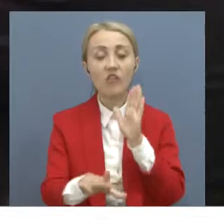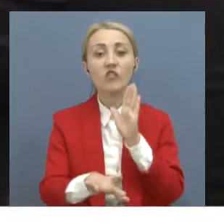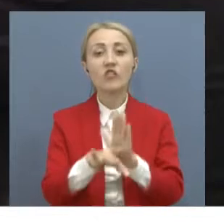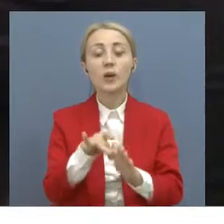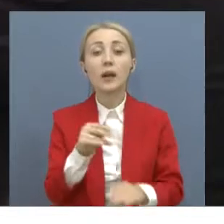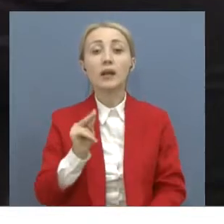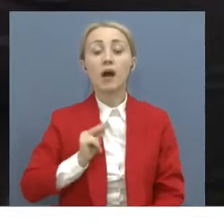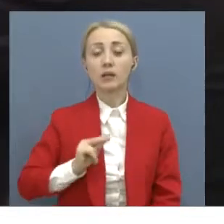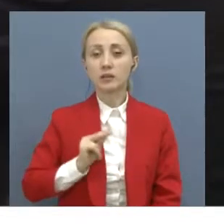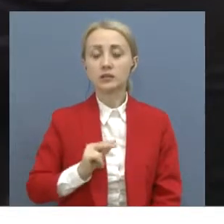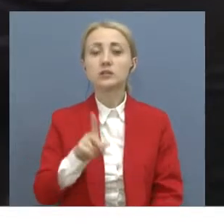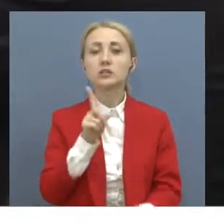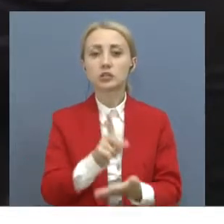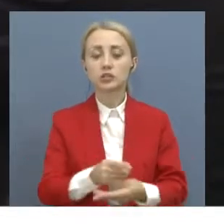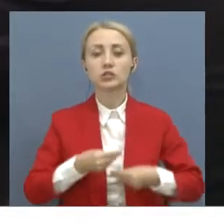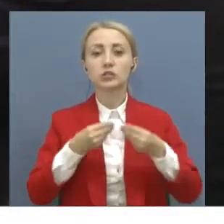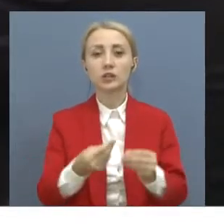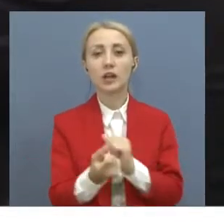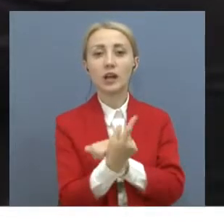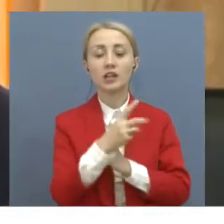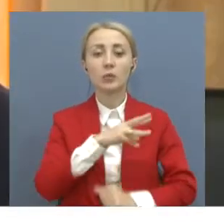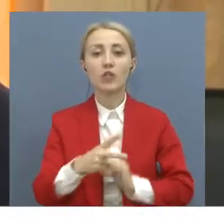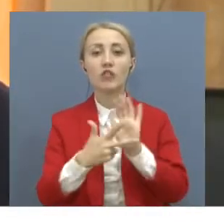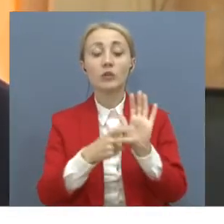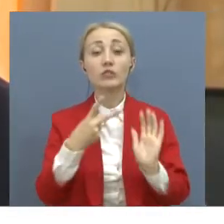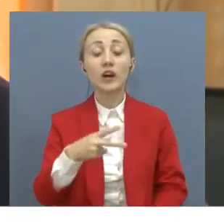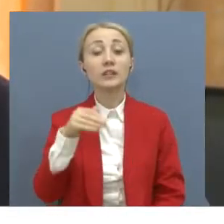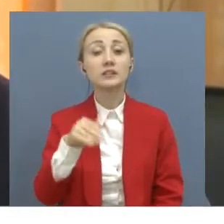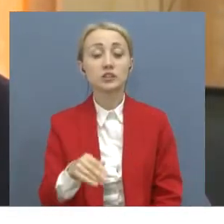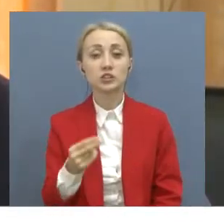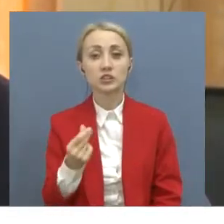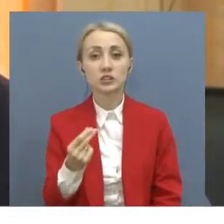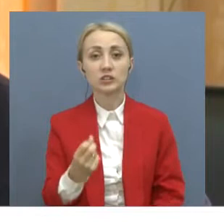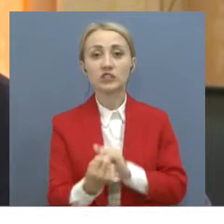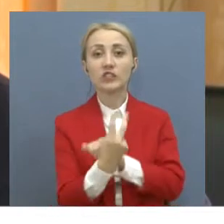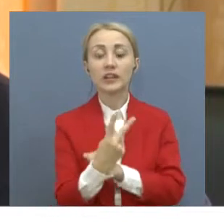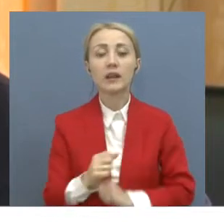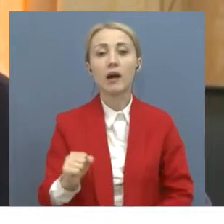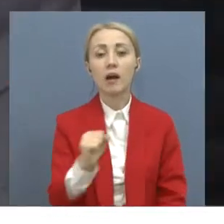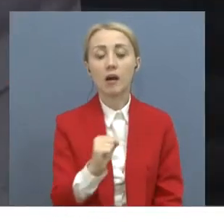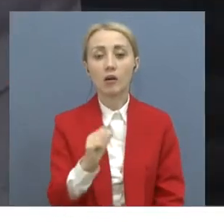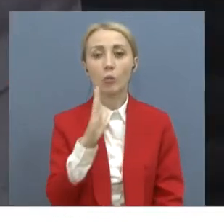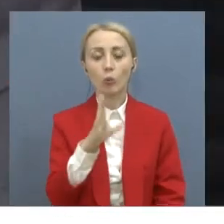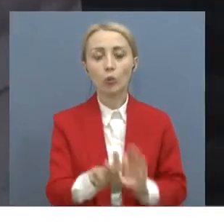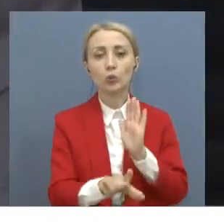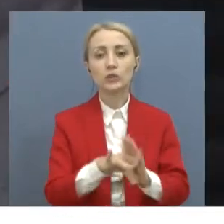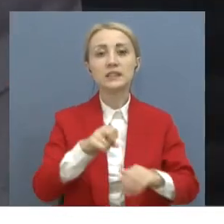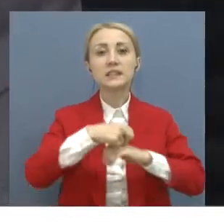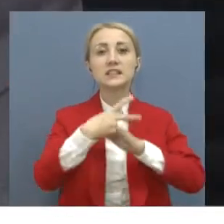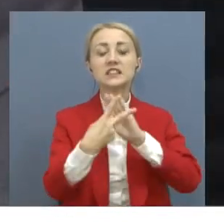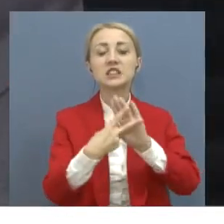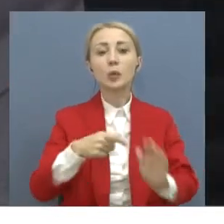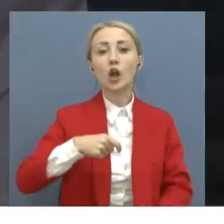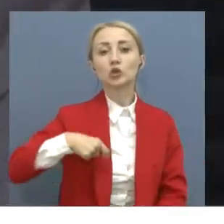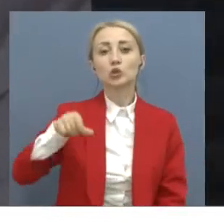11,820,000 теңге бөлінген. Ел президентінің жарлығы бойынша 12 тамызда барлық 17 өңірдің өкілі Қазақстан Республикасының парламент сенатына